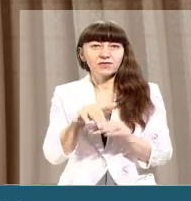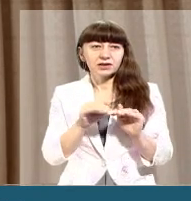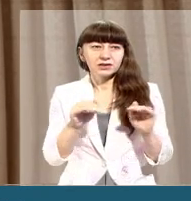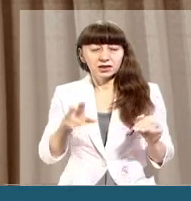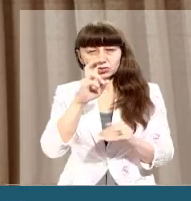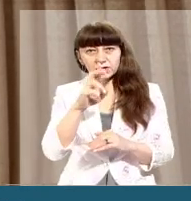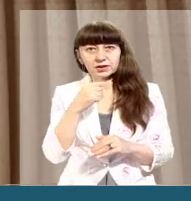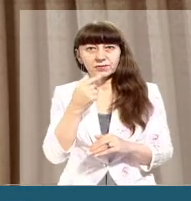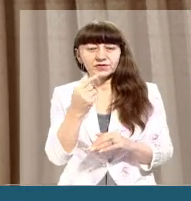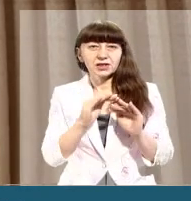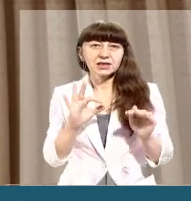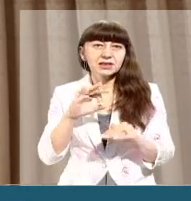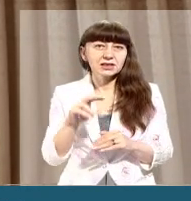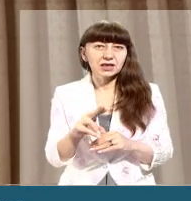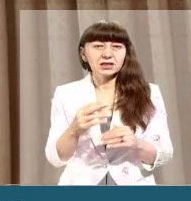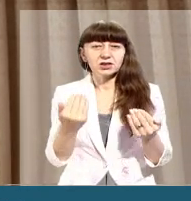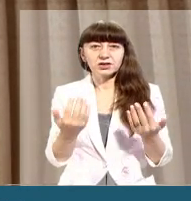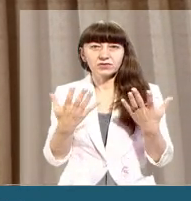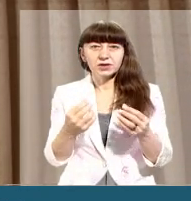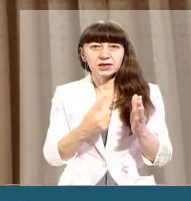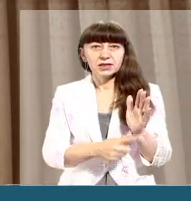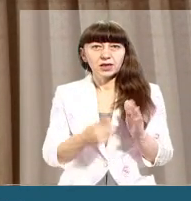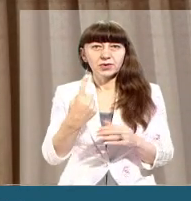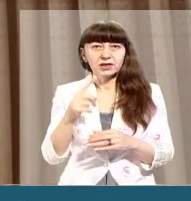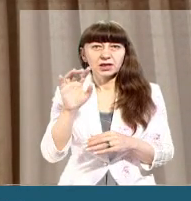на государственном языке в детских садах составляет